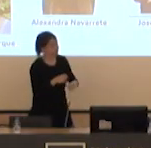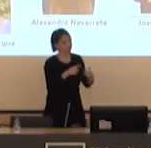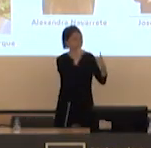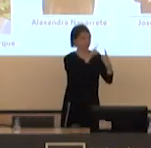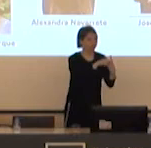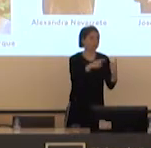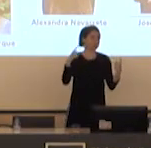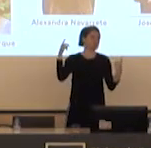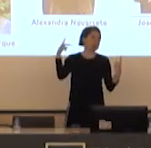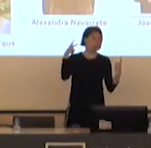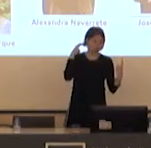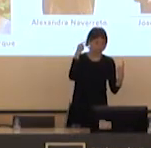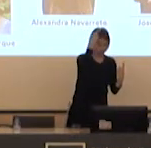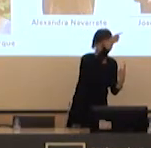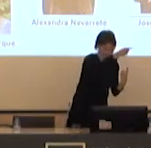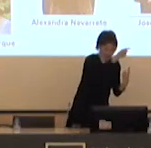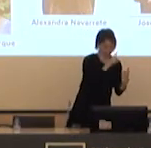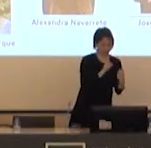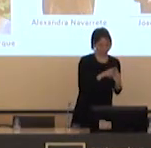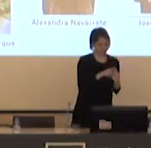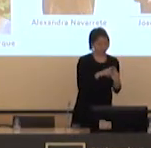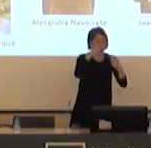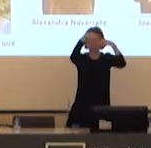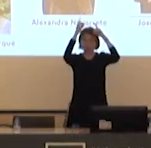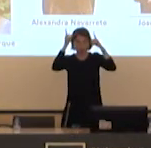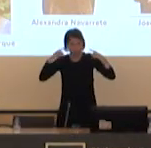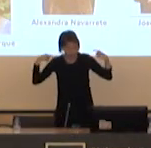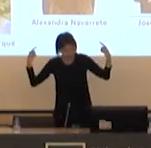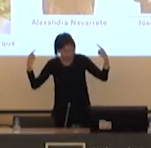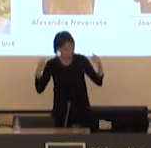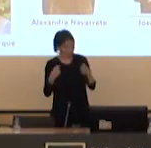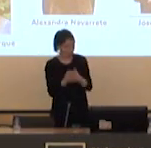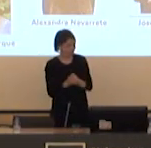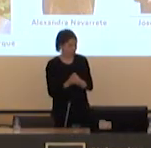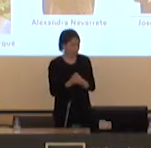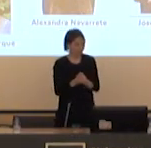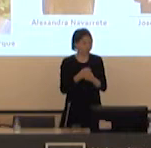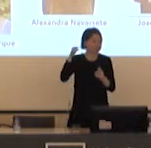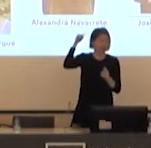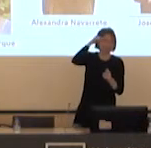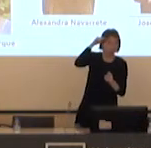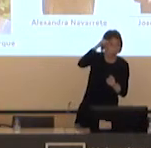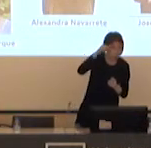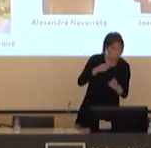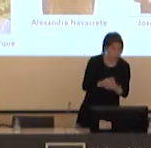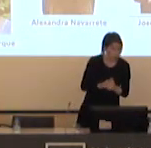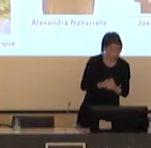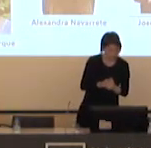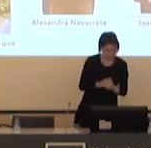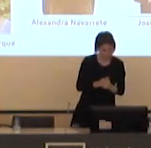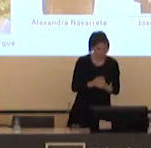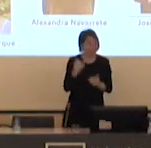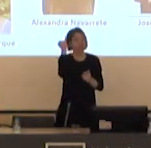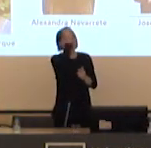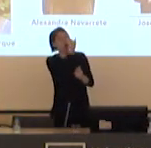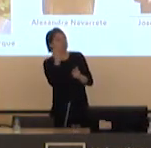I són aquestes persones que tenim ara. La Pepita Cedillo, que és aquí, la Noelia Hernández, el